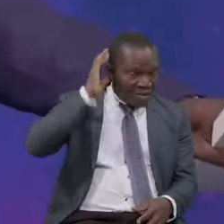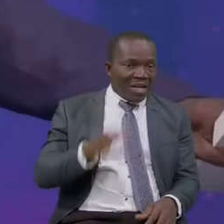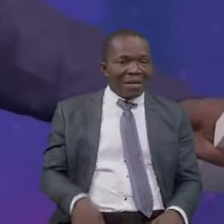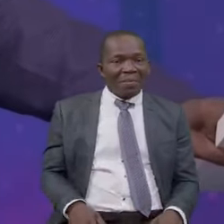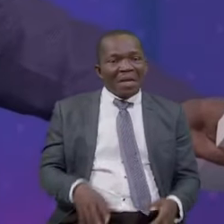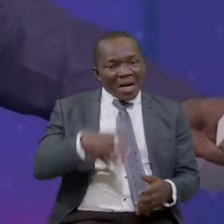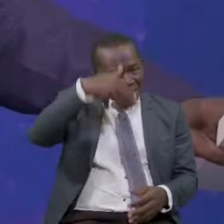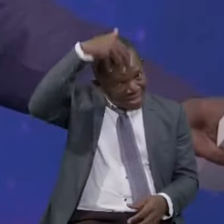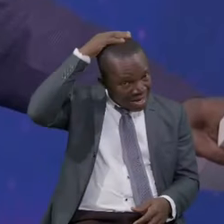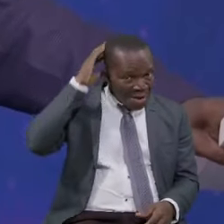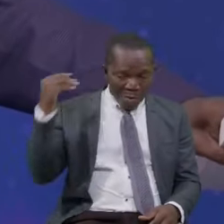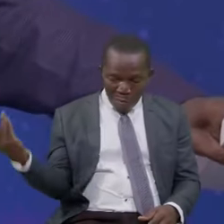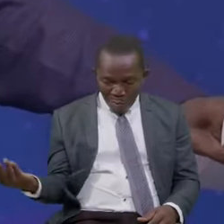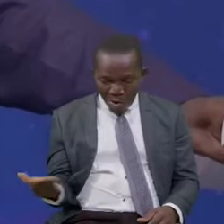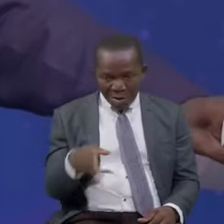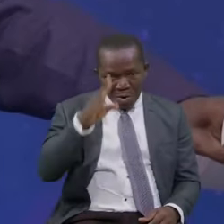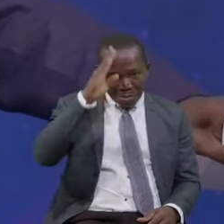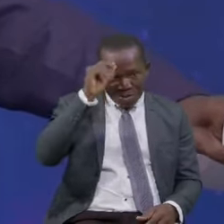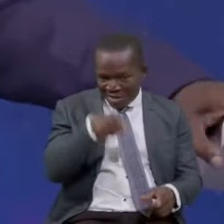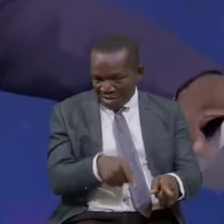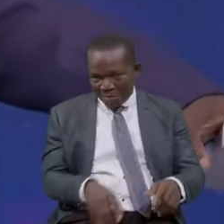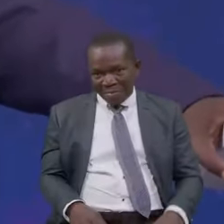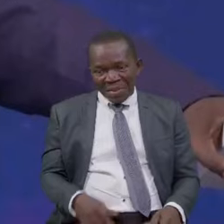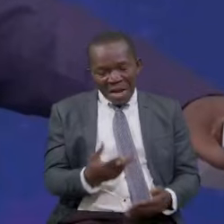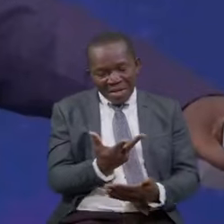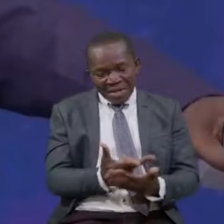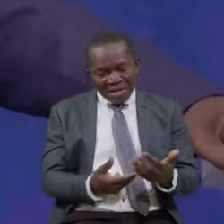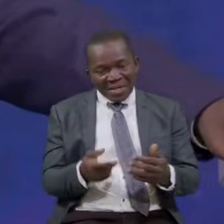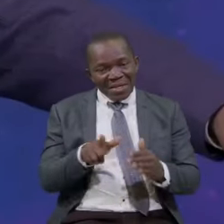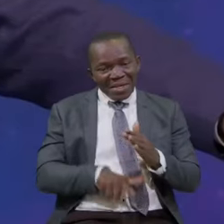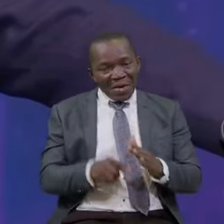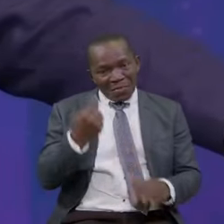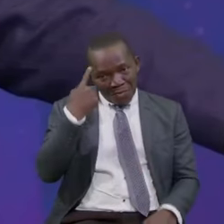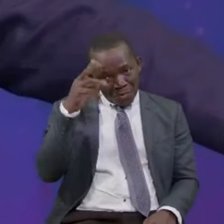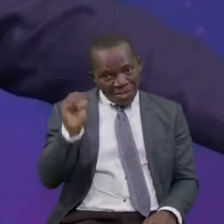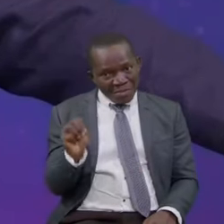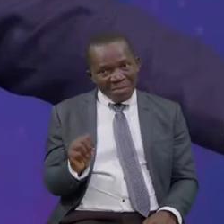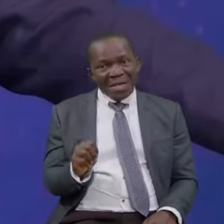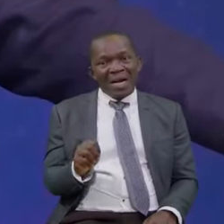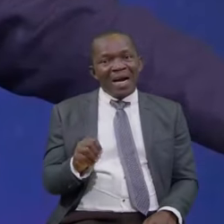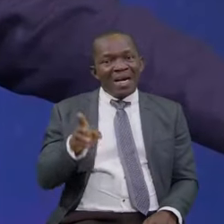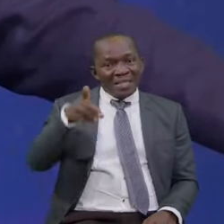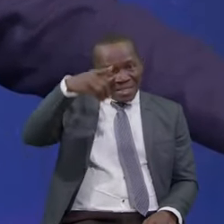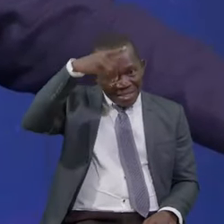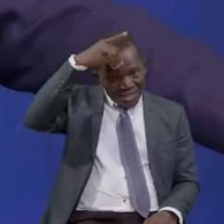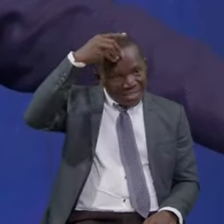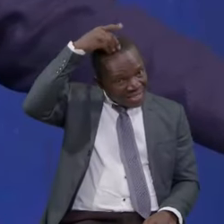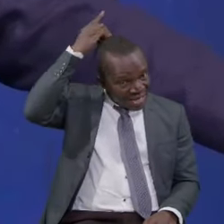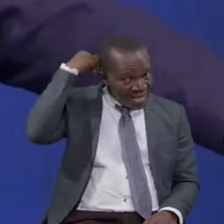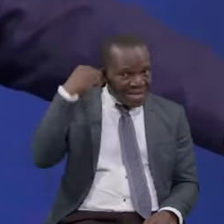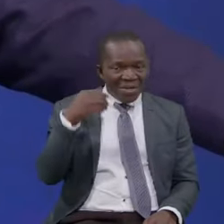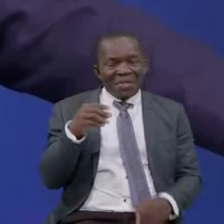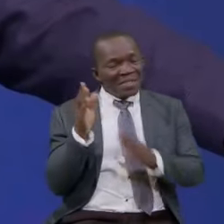accueilli et et il s'est couché comme ça il n'avait jamais eu une un matelat